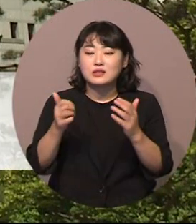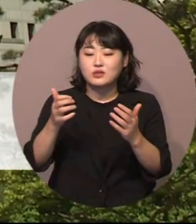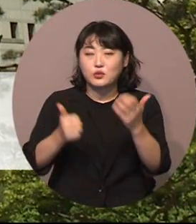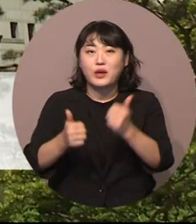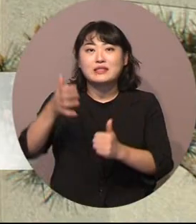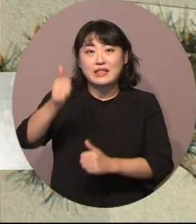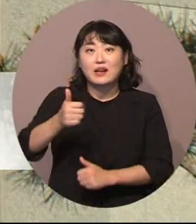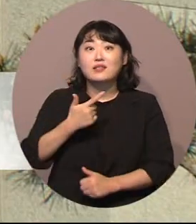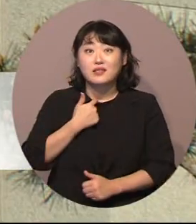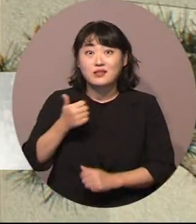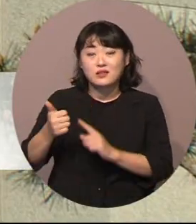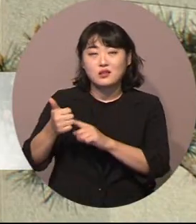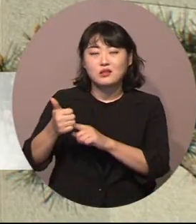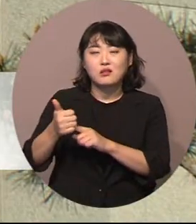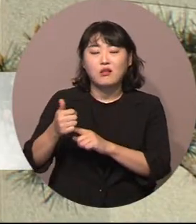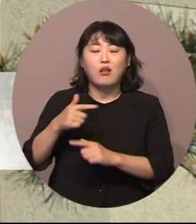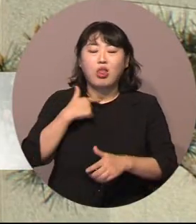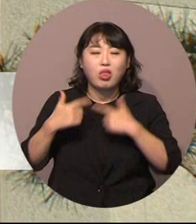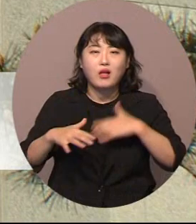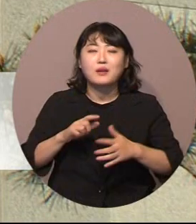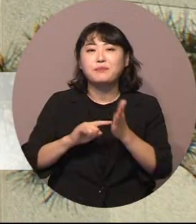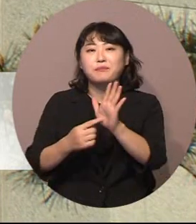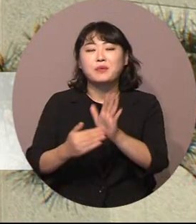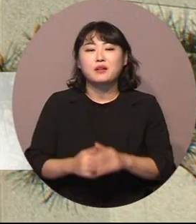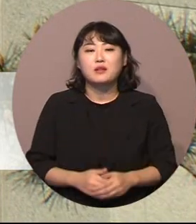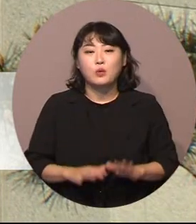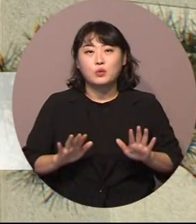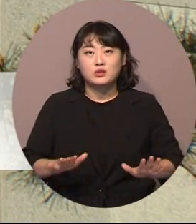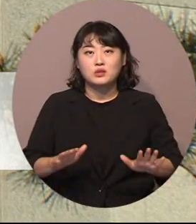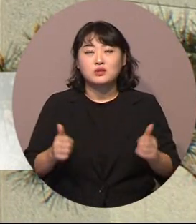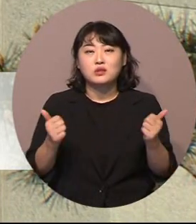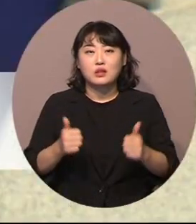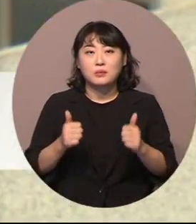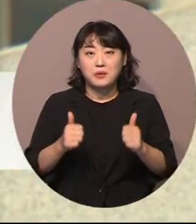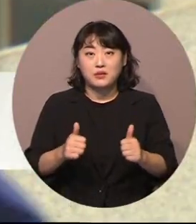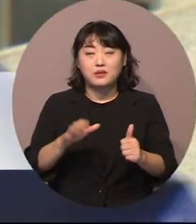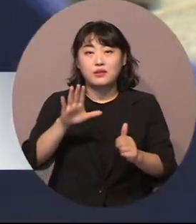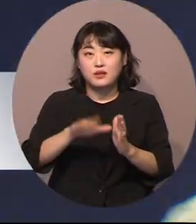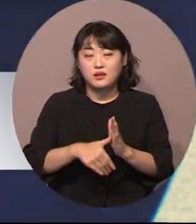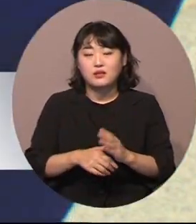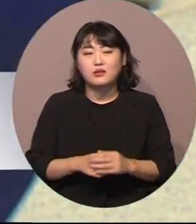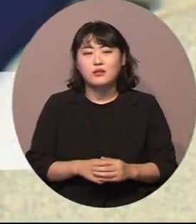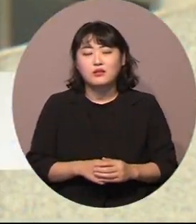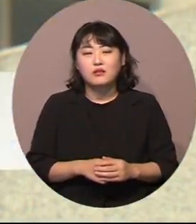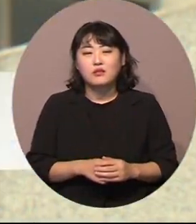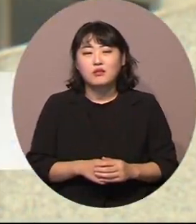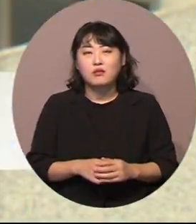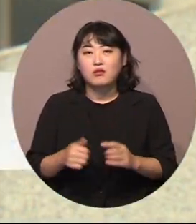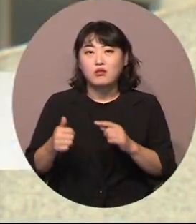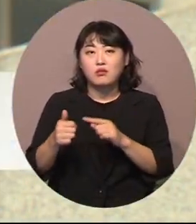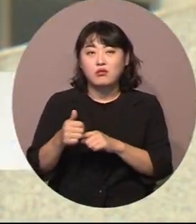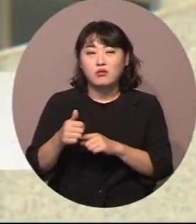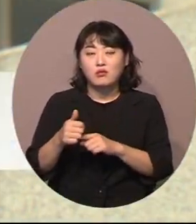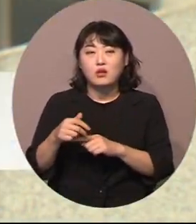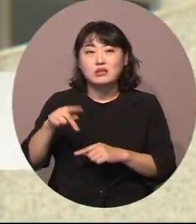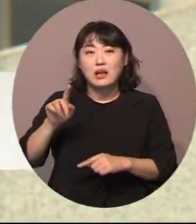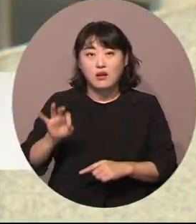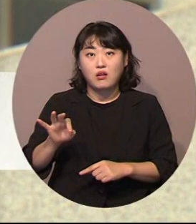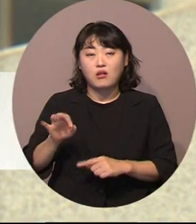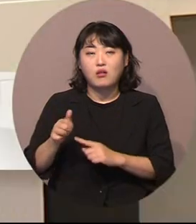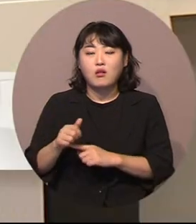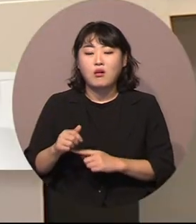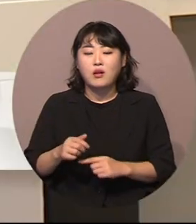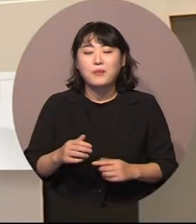부인했습니다 오늘 대전 지어 형사 8단독 심리로 열린 속행 공판에서 상전 의장 측은 피해자를